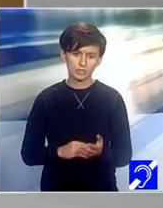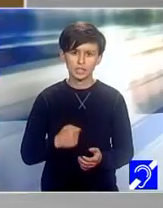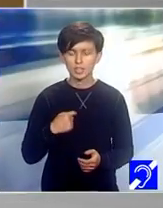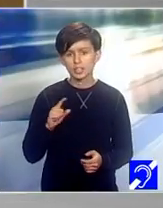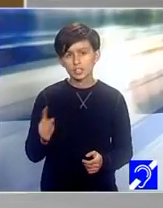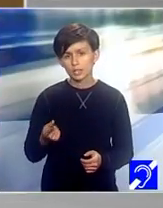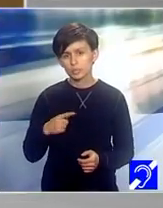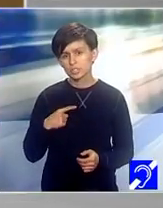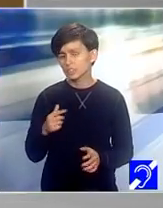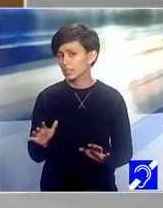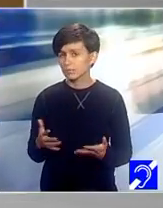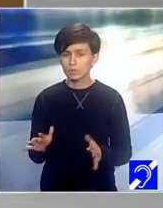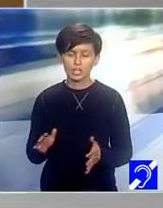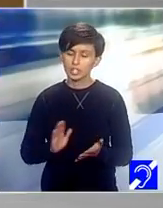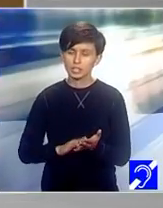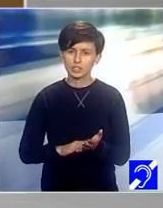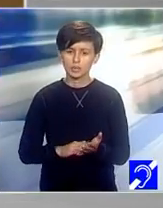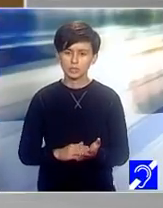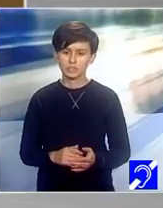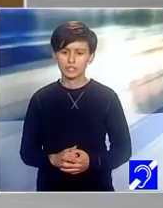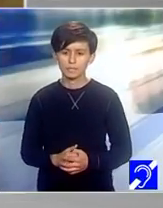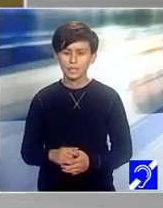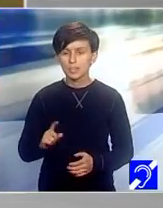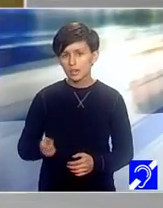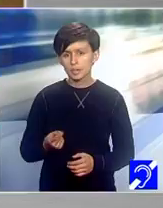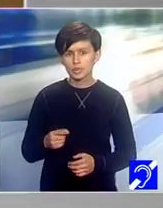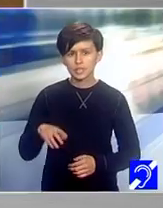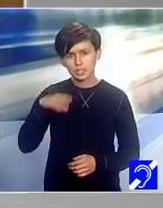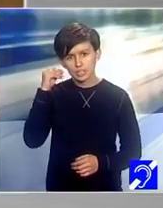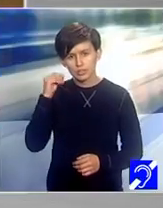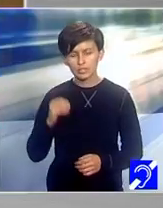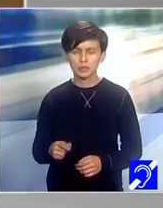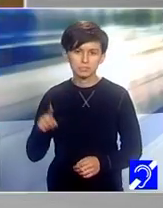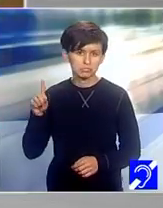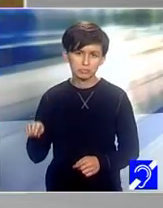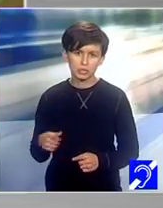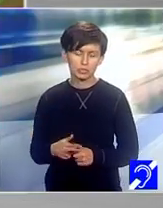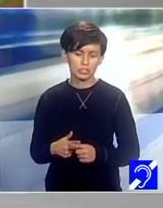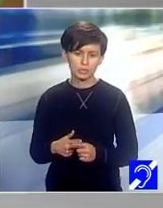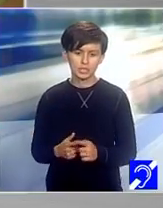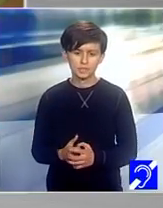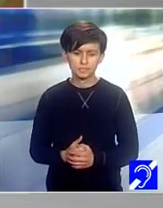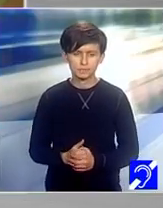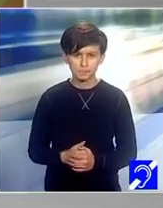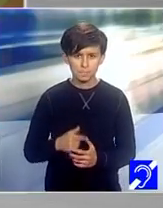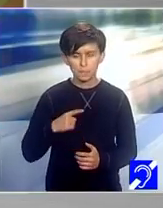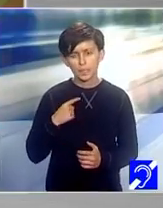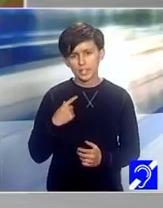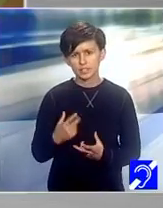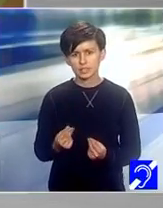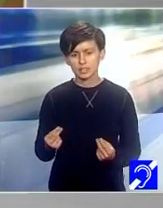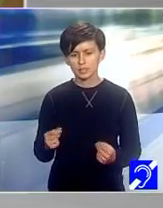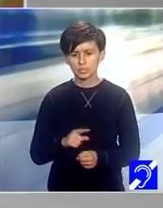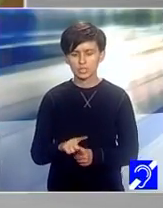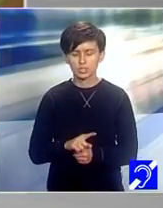dumneavoastră le-ați enumerat aici. Nu le știm, probabil că le vom afla într-o lună sau lună și jumătate. Sigur că mai sunt încă multe chestiuni de